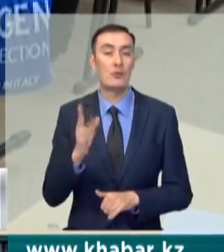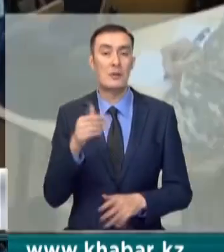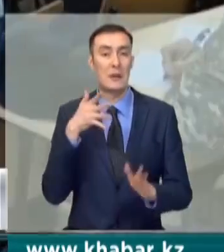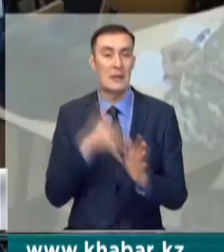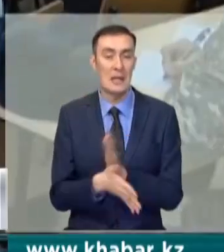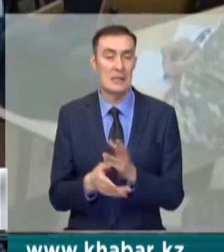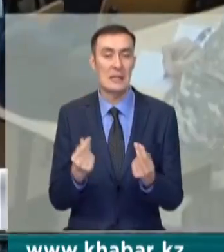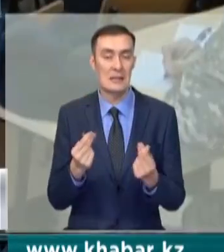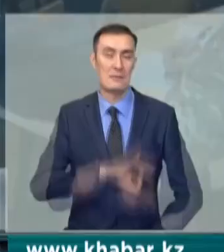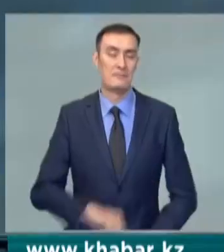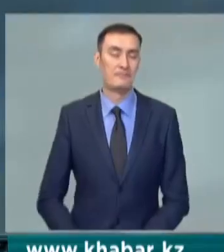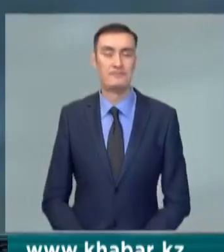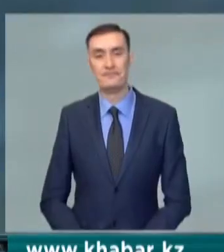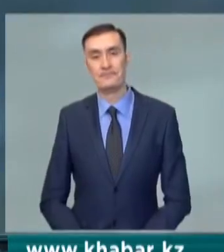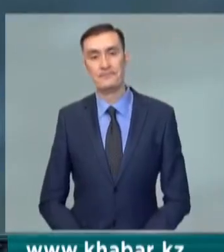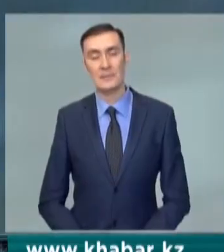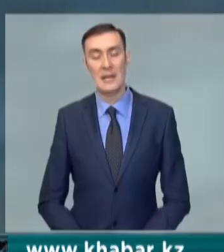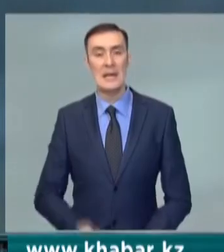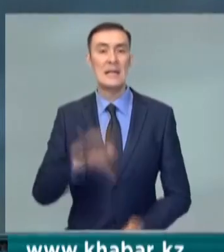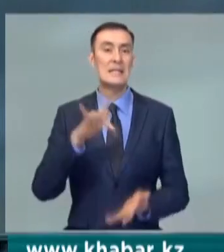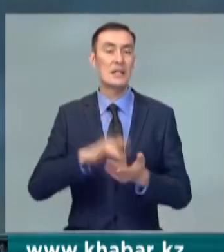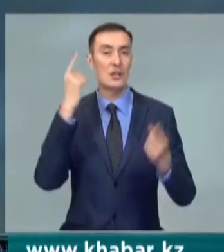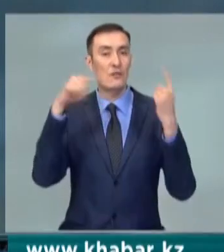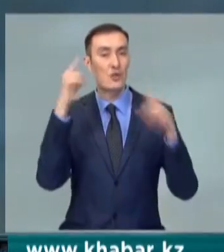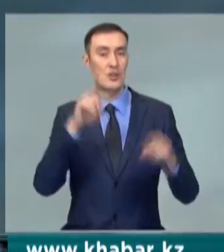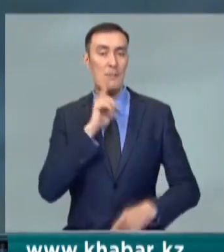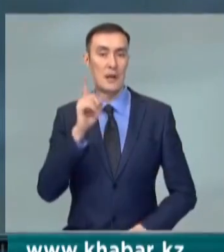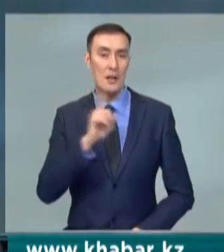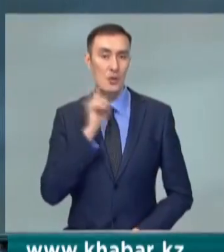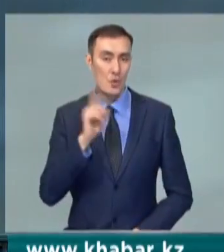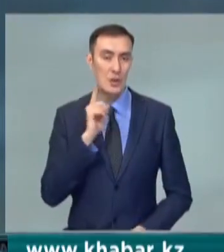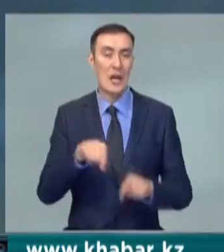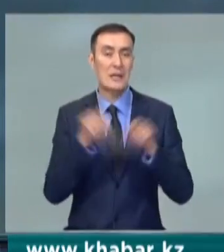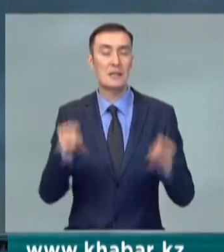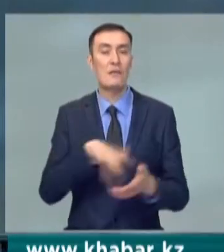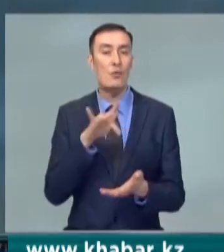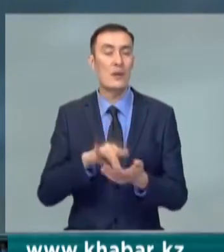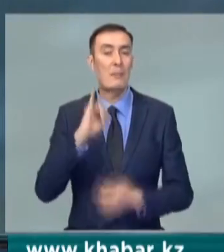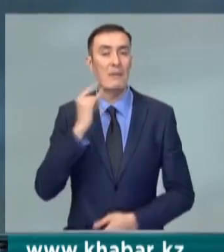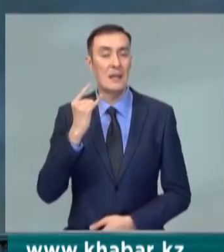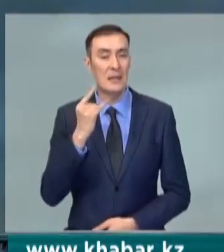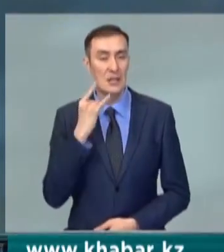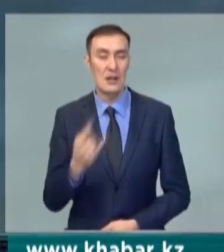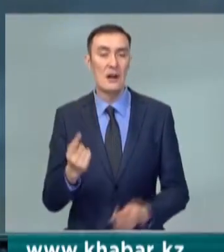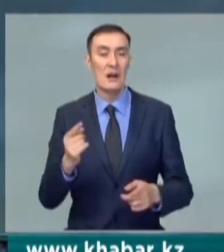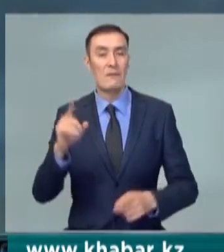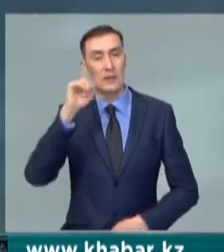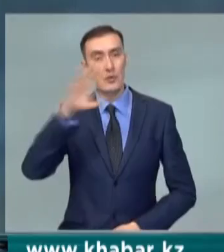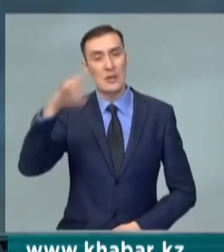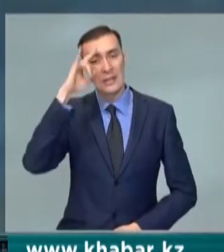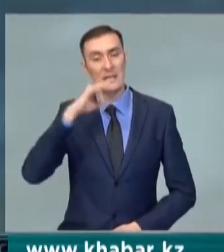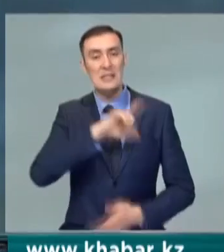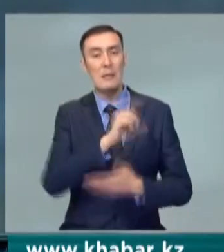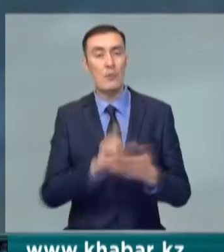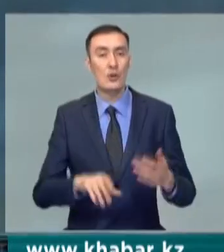потратить появившиеся средства. Центр творческой молодежи имени Олжаса Сулейменова открылся в Павлодаре. Выдающийся казахстанский